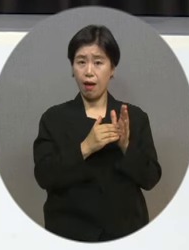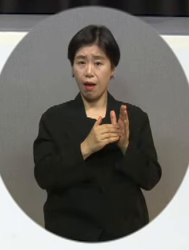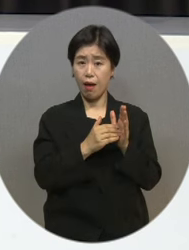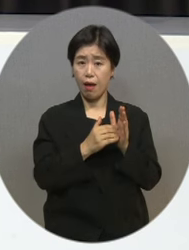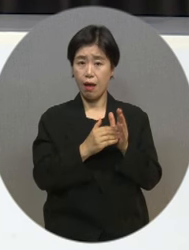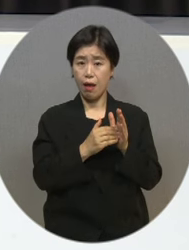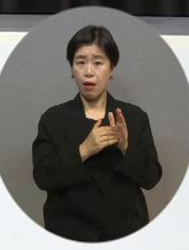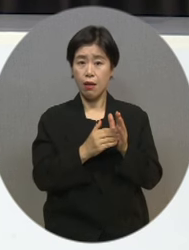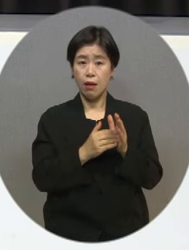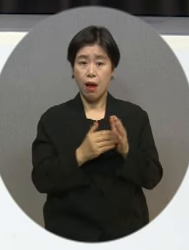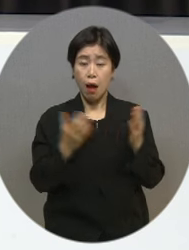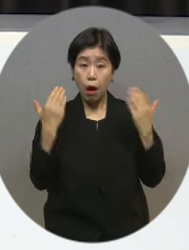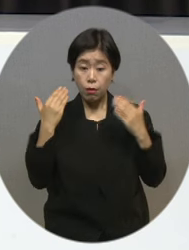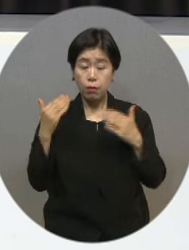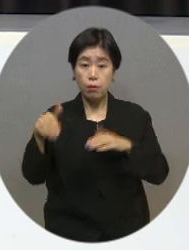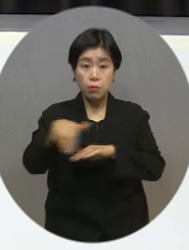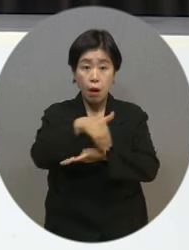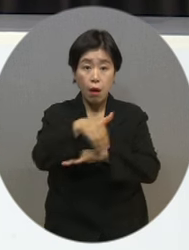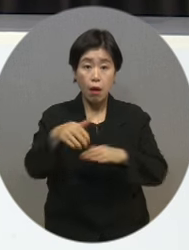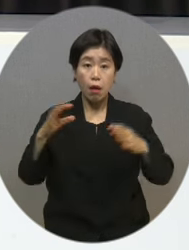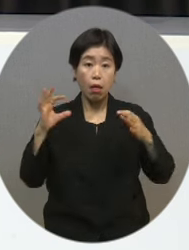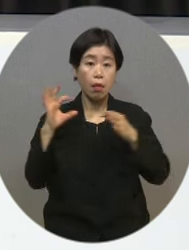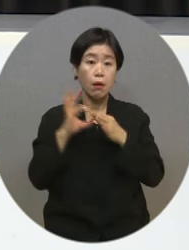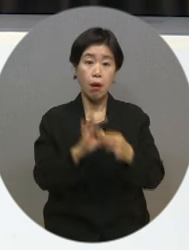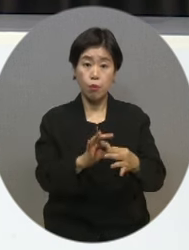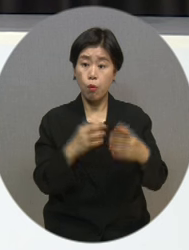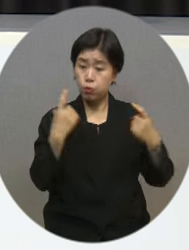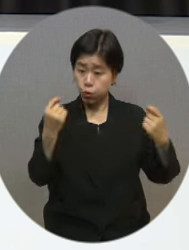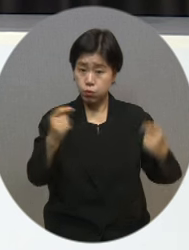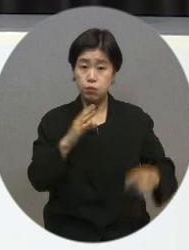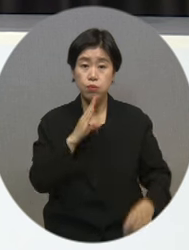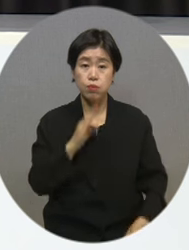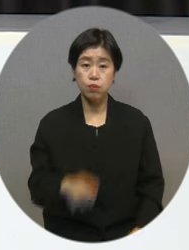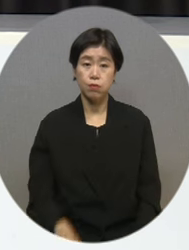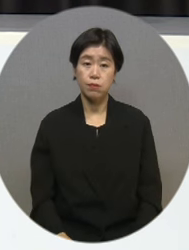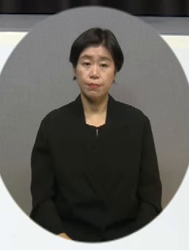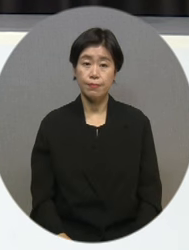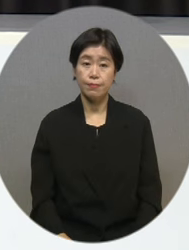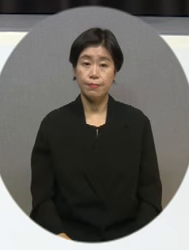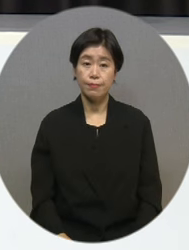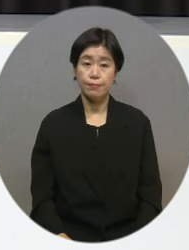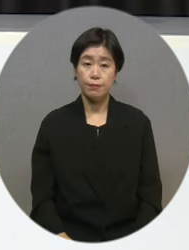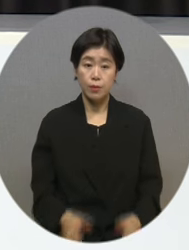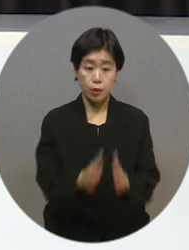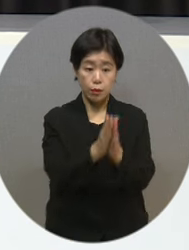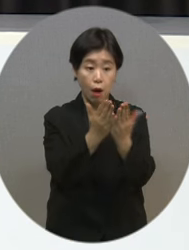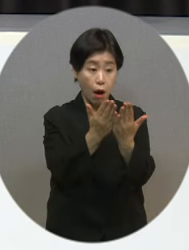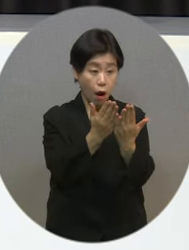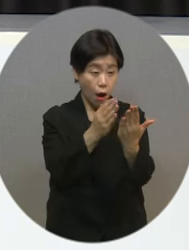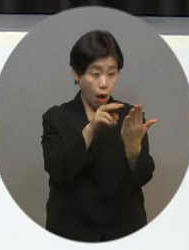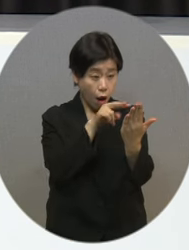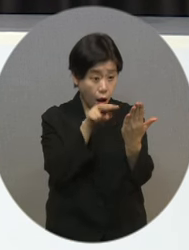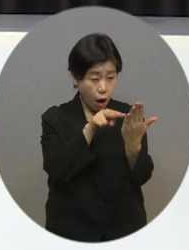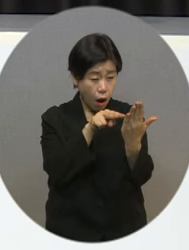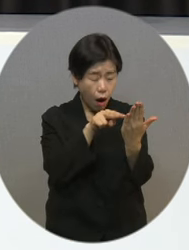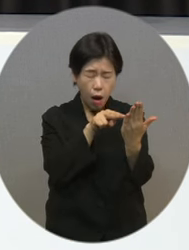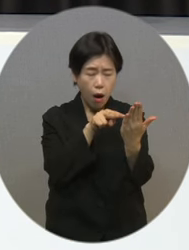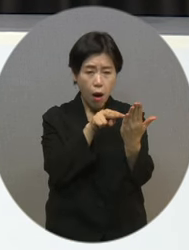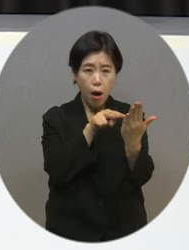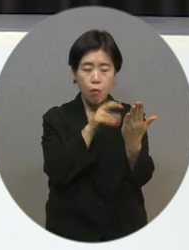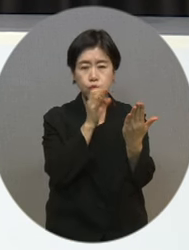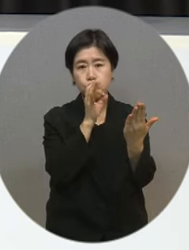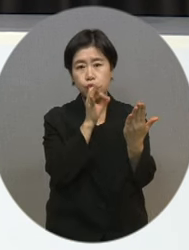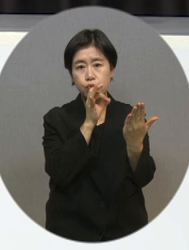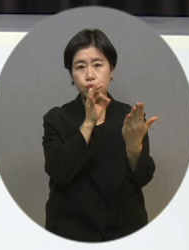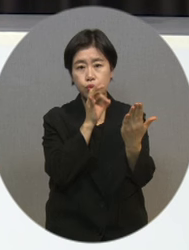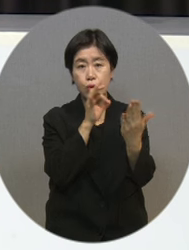받으면서 현실적으로는 학교를 이렇게 다녔잖아요. 예. 교과서가 안 보이고 출판 글씨가 안 보이고 시험지가